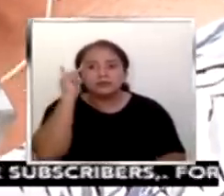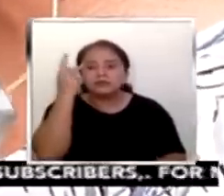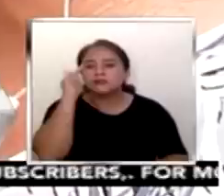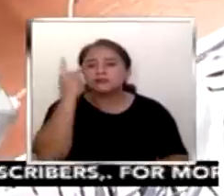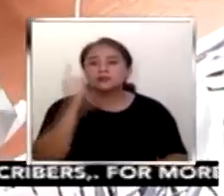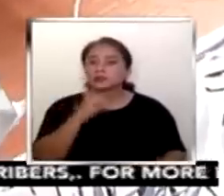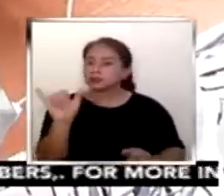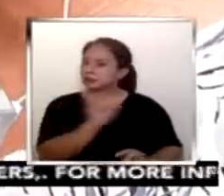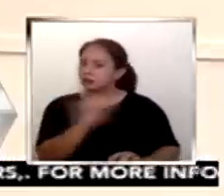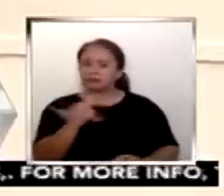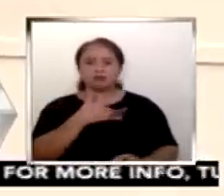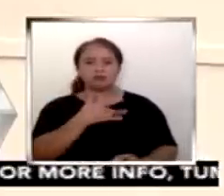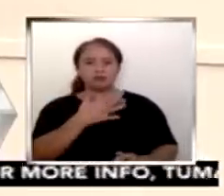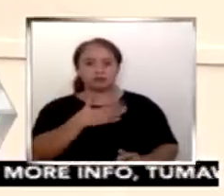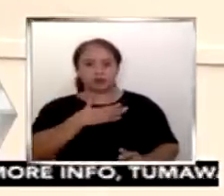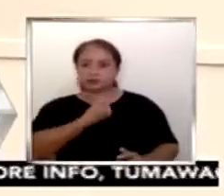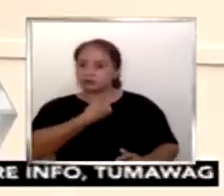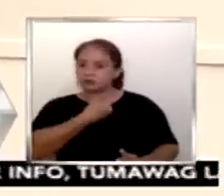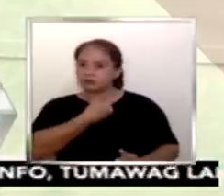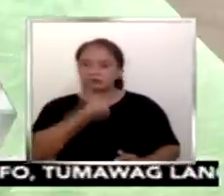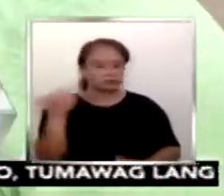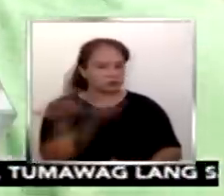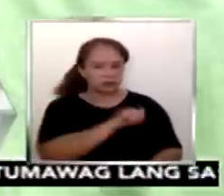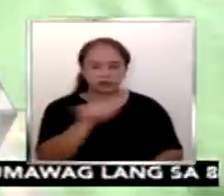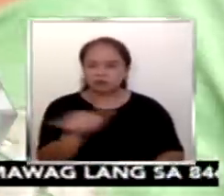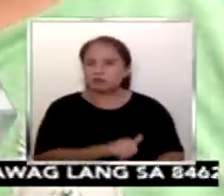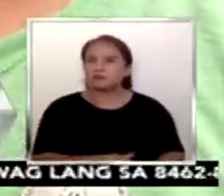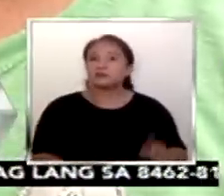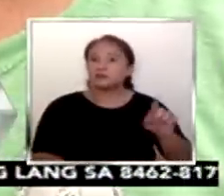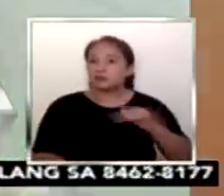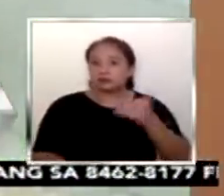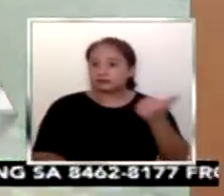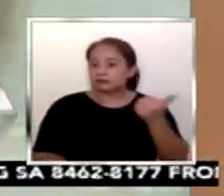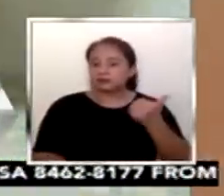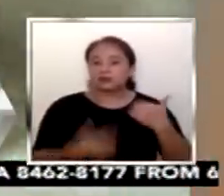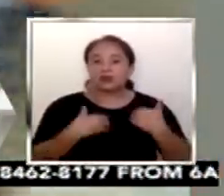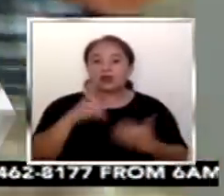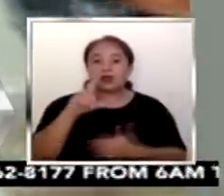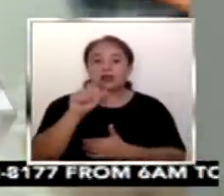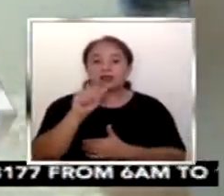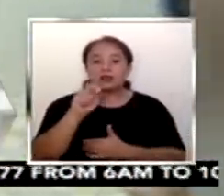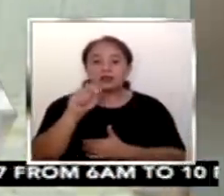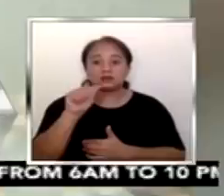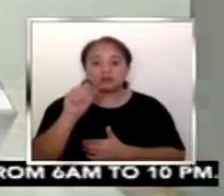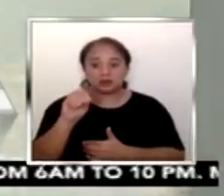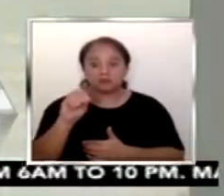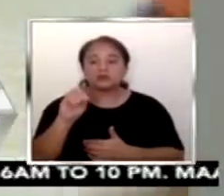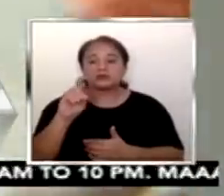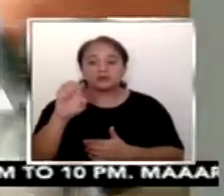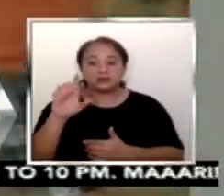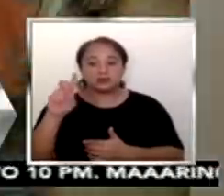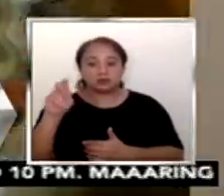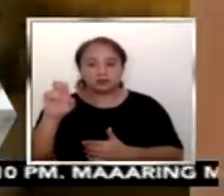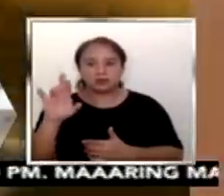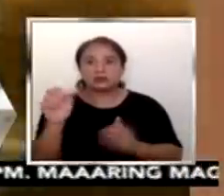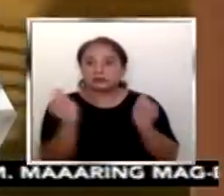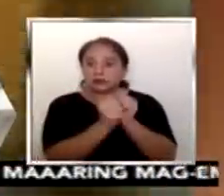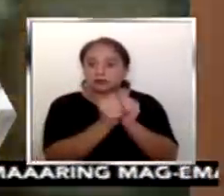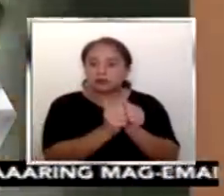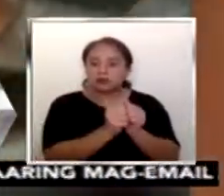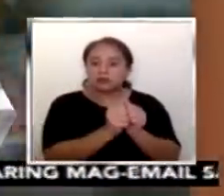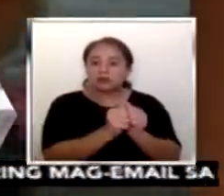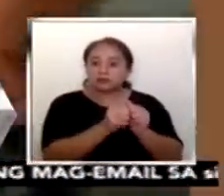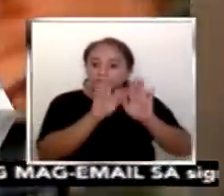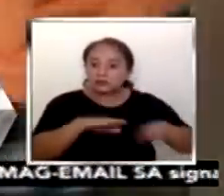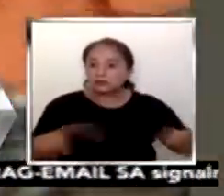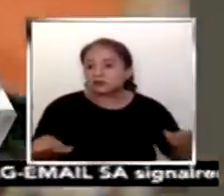sa sarili ko na ganun na. Si Arfi na tubong Lanao del Norte, kasama niyang naka-quarantine ang dalawang maliliit na anak. Hirap na